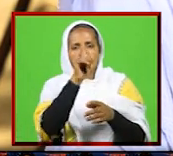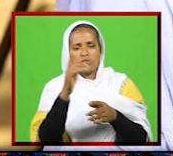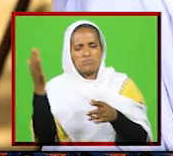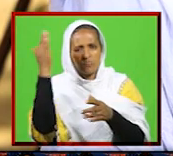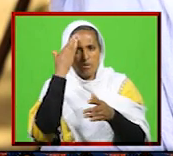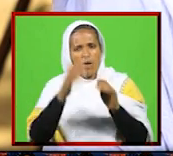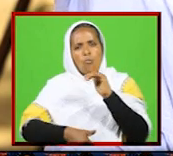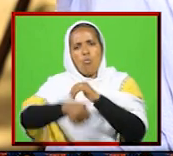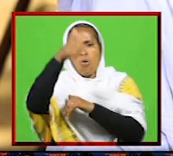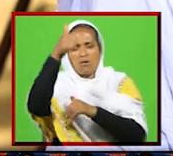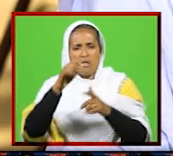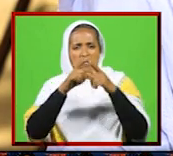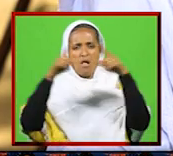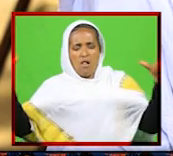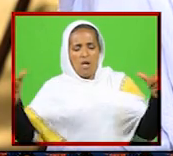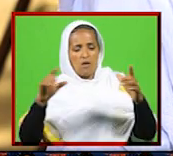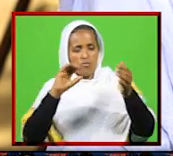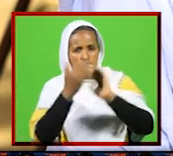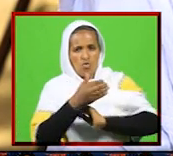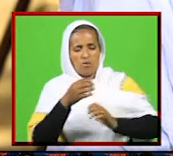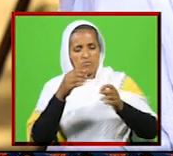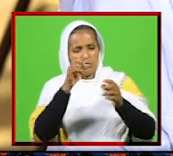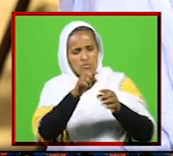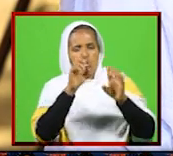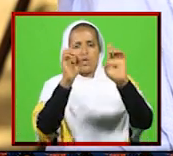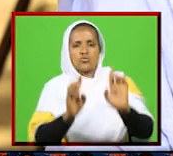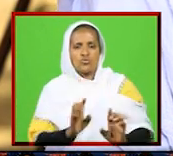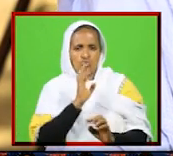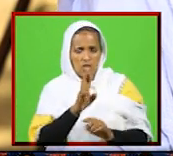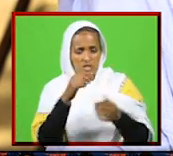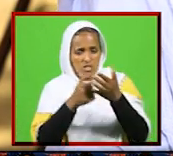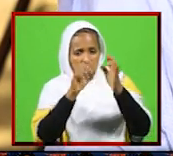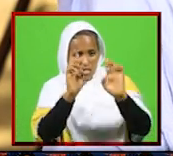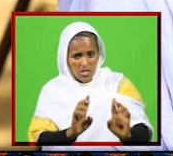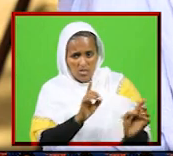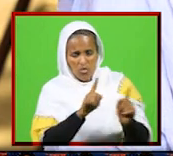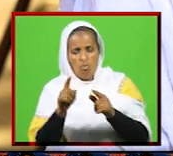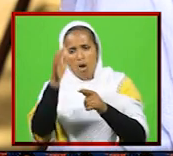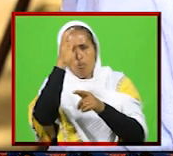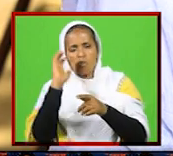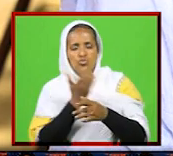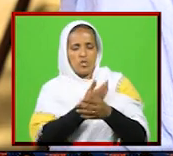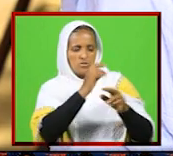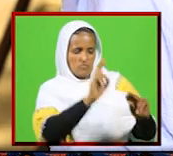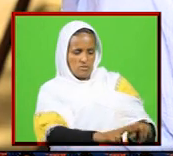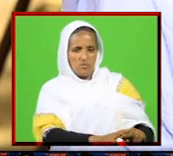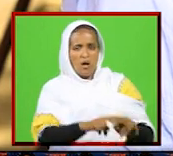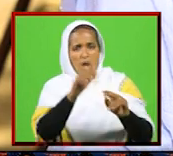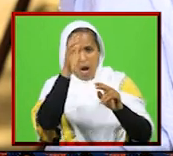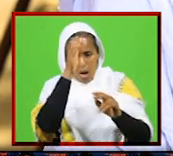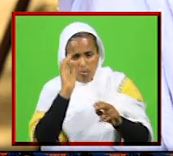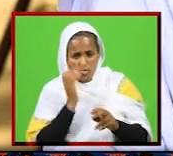እንግዲህ ኢትዮጵያ እውነቴን ነው የምትታወቀው በዋነኝነት ታላቅነቷን የሚያስመሰክሩት ቅርሶቿ ናቸው። እኒህን ቅርሶች ደግሞ ያስቀመጡት አባቶች